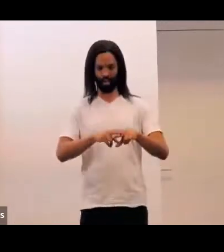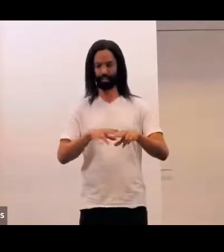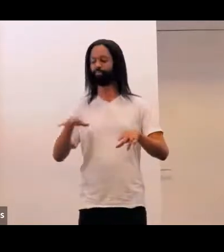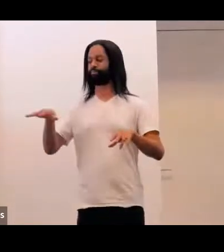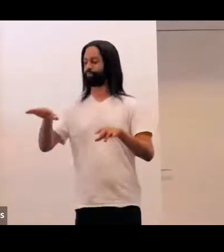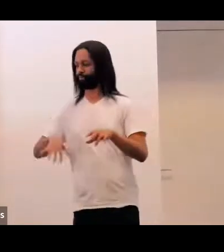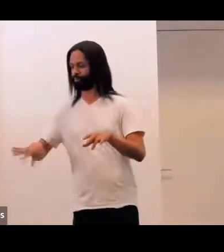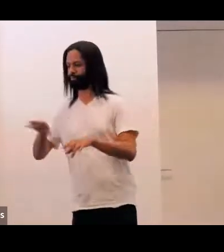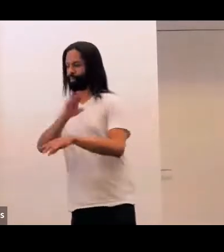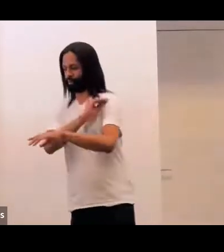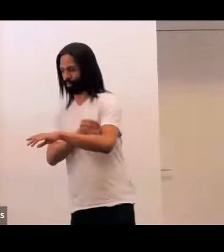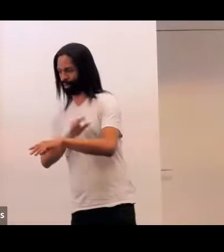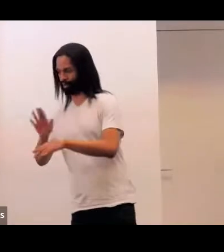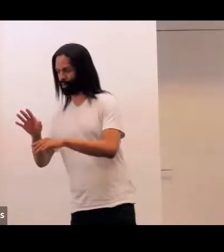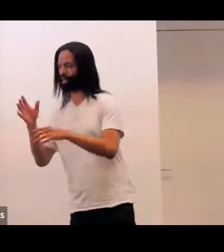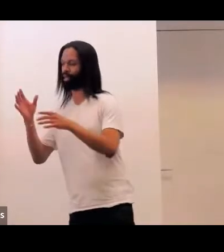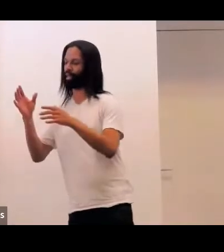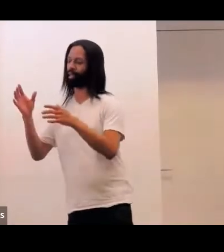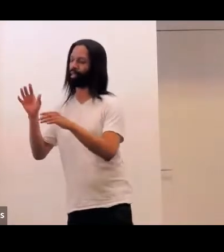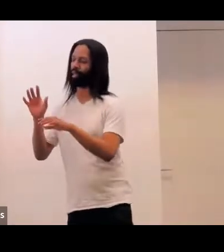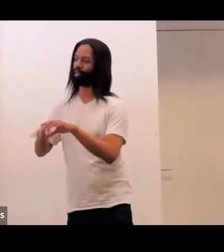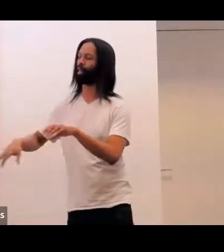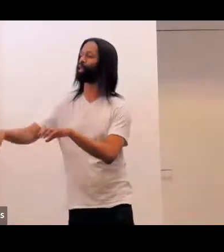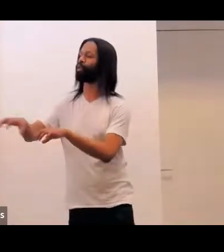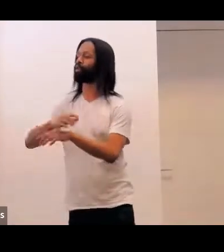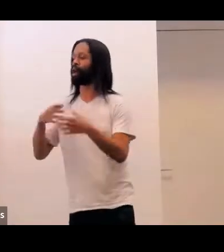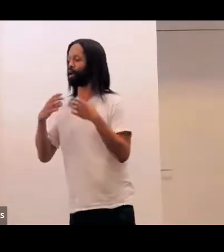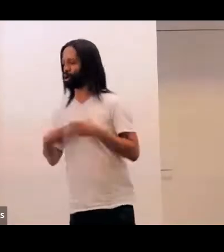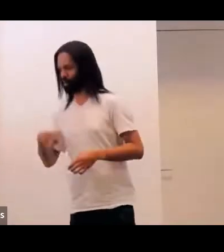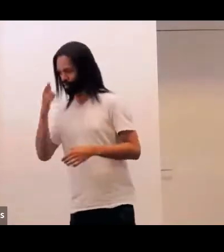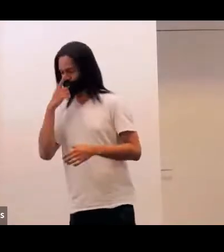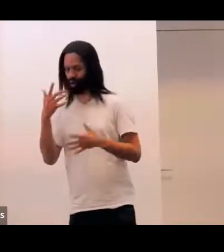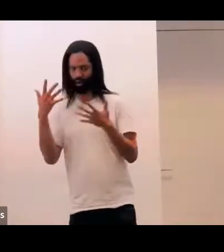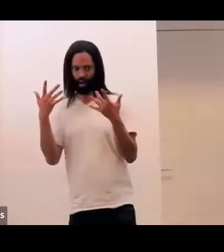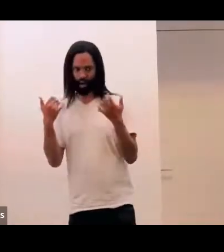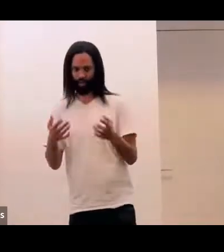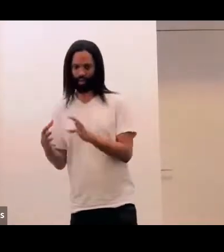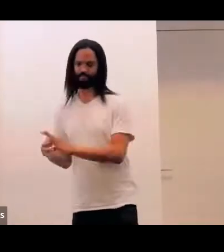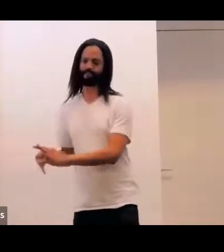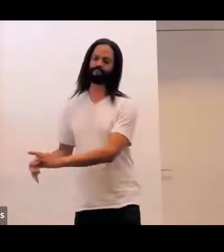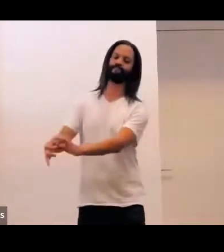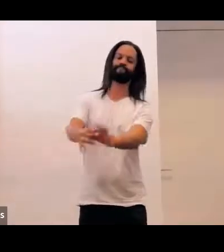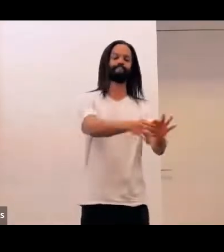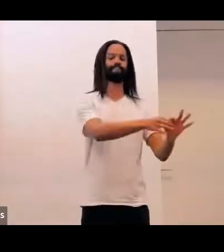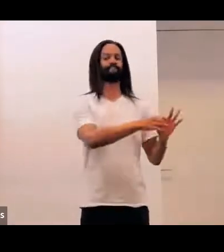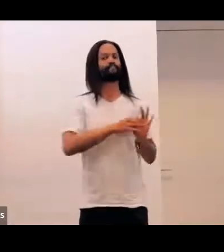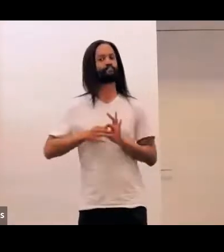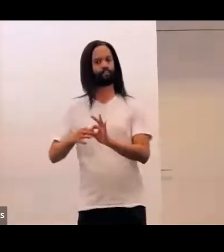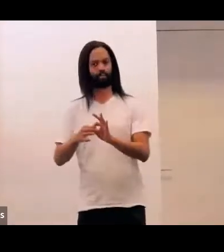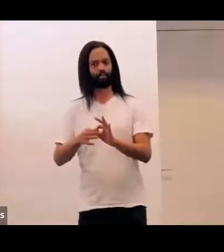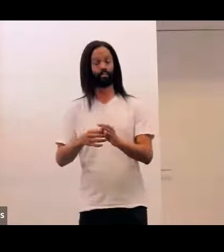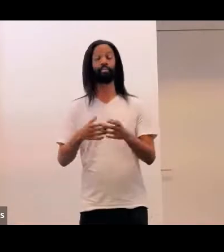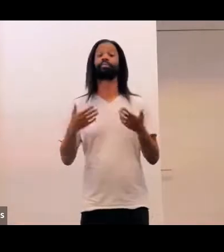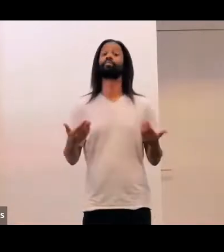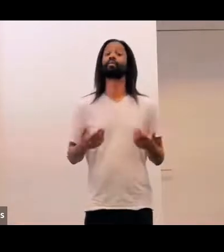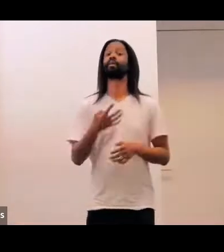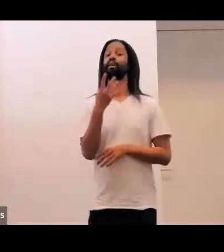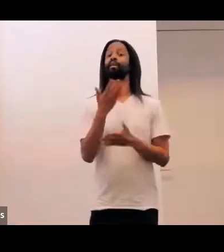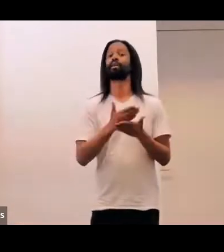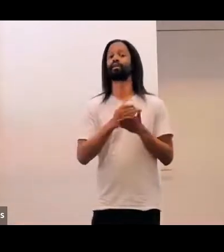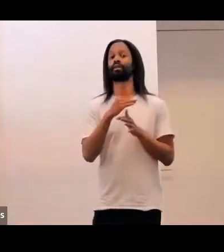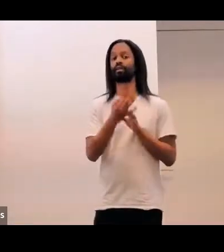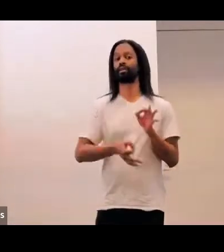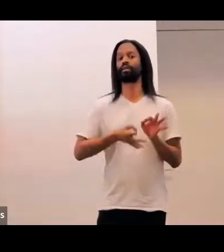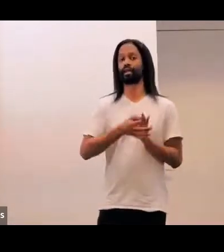nos clubs. Pour cette année plus particulièrement, 4 classes de cycle 2 et de cycle 3